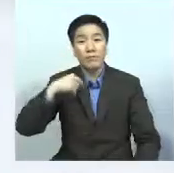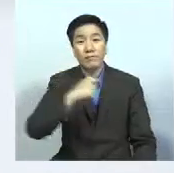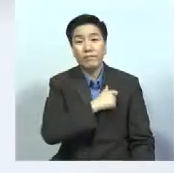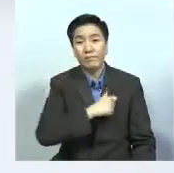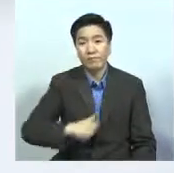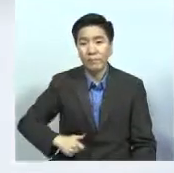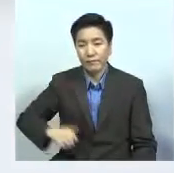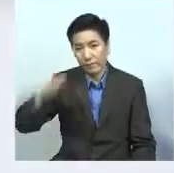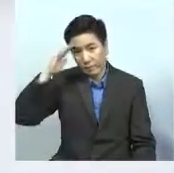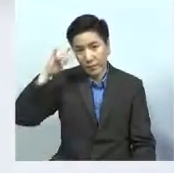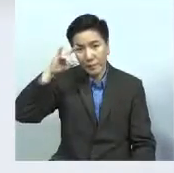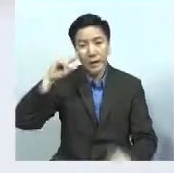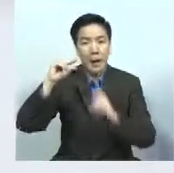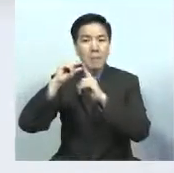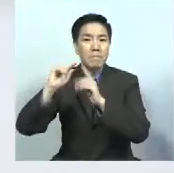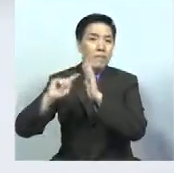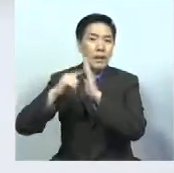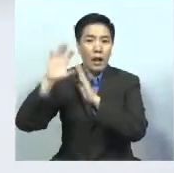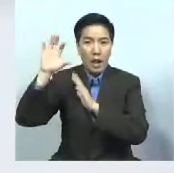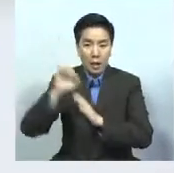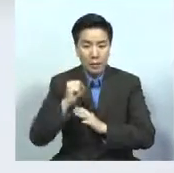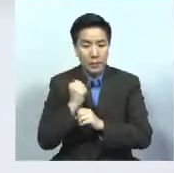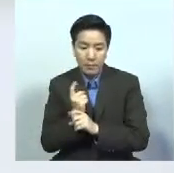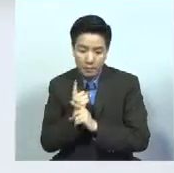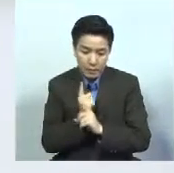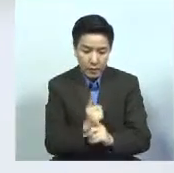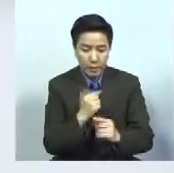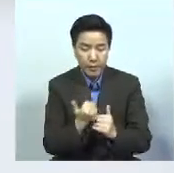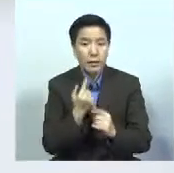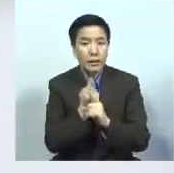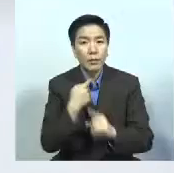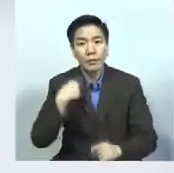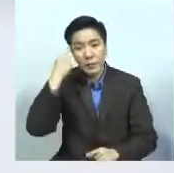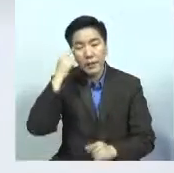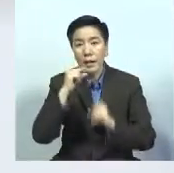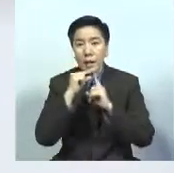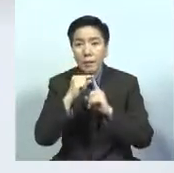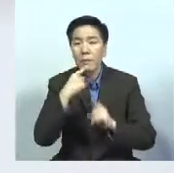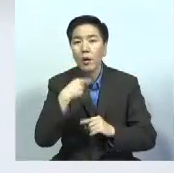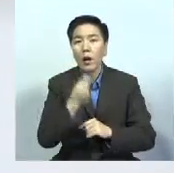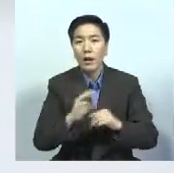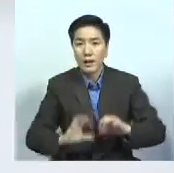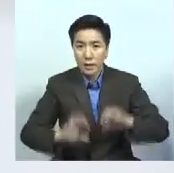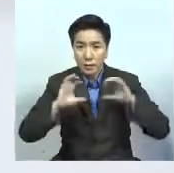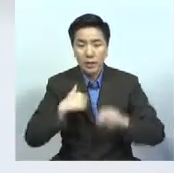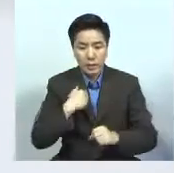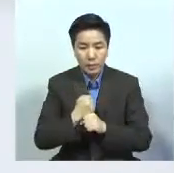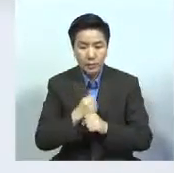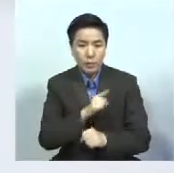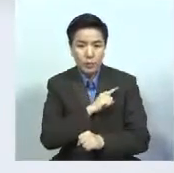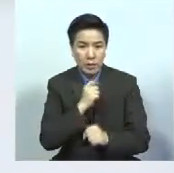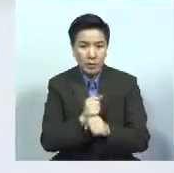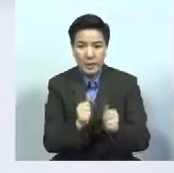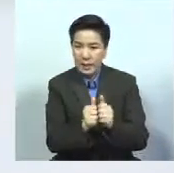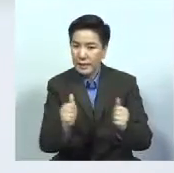มราชโองการที่ได้ให้ไว้นำไปปฏิบัตินะครับรวมถึงกระแสพระราชดำรัสที่ย้ำให้รัฐบาลทำหน้าที่